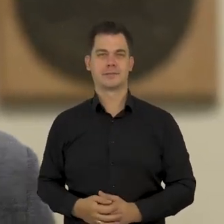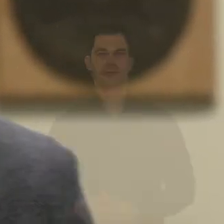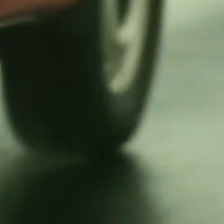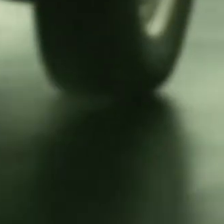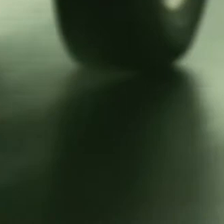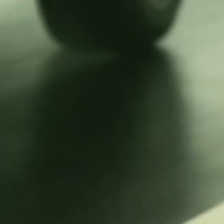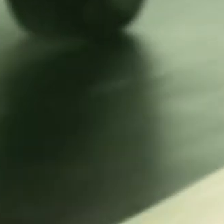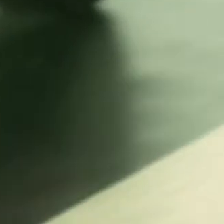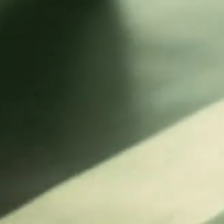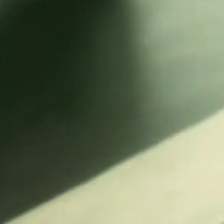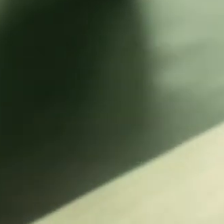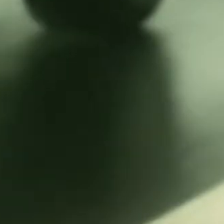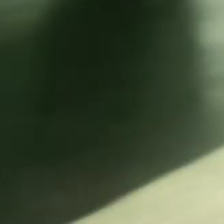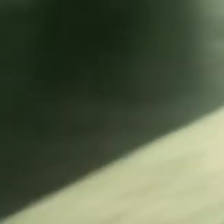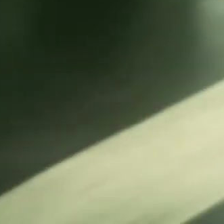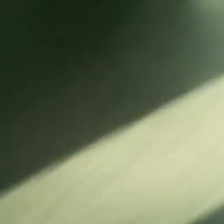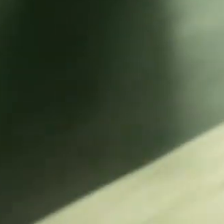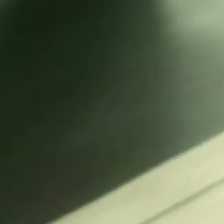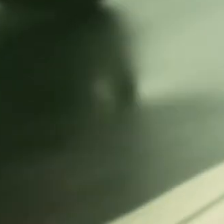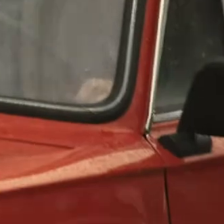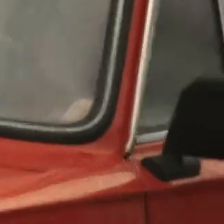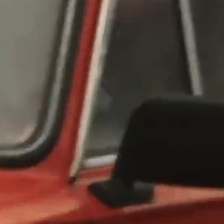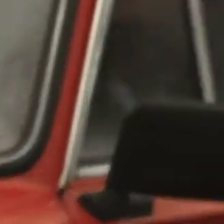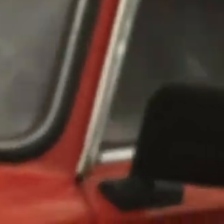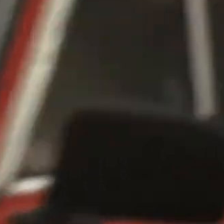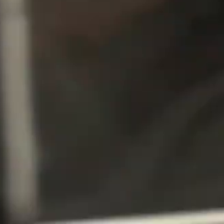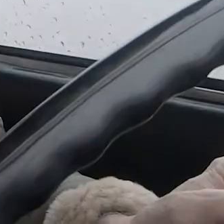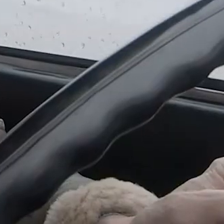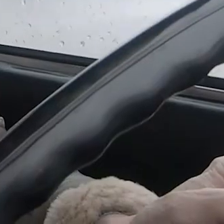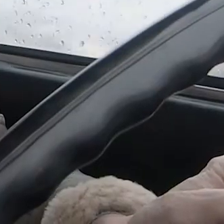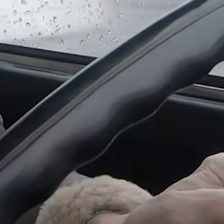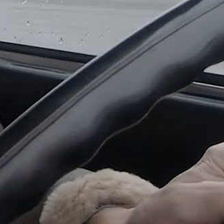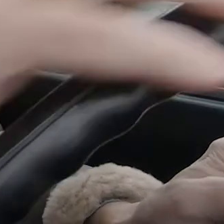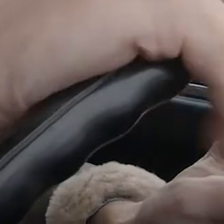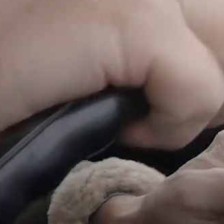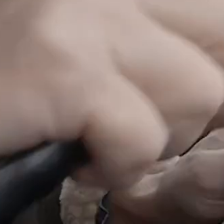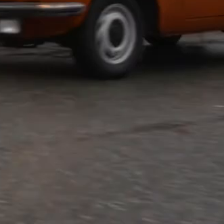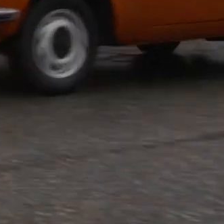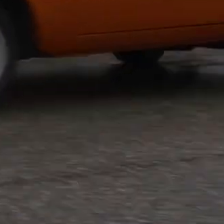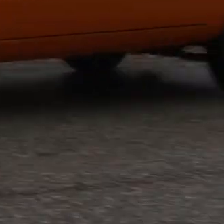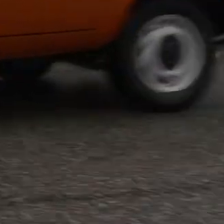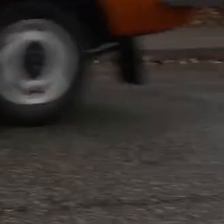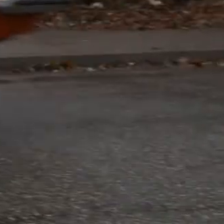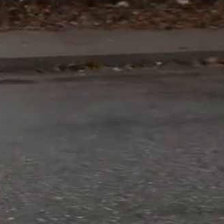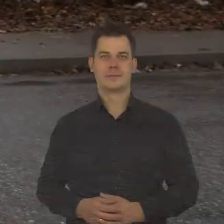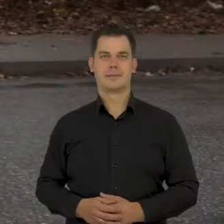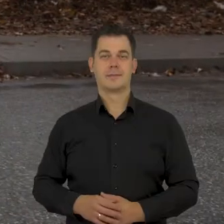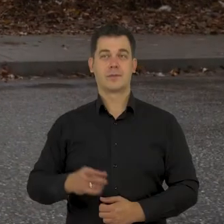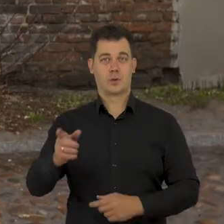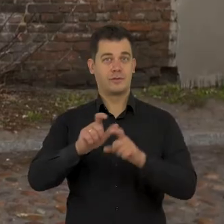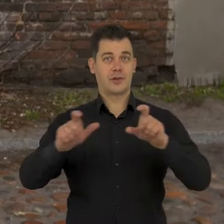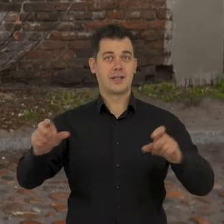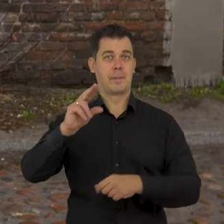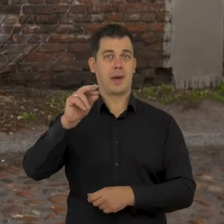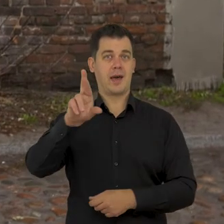chwilę. Czerwony Fiat 125P jedzie ulicą. Kierowcą Fiata jest Marek Kanafa, były taksówkarz. W